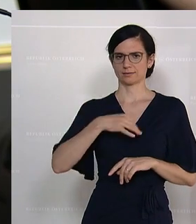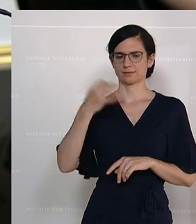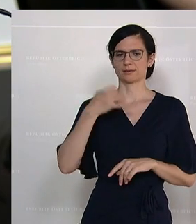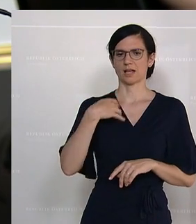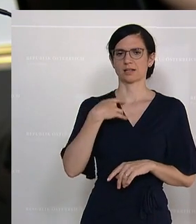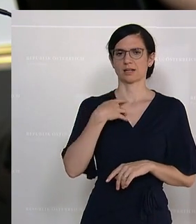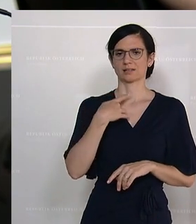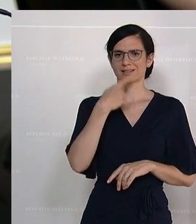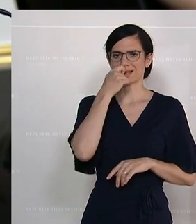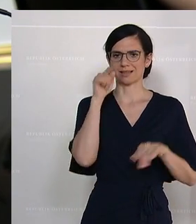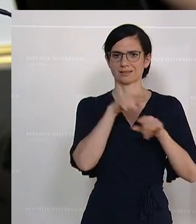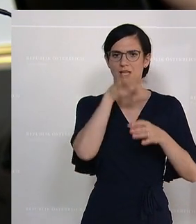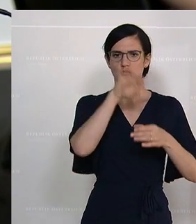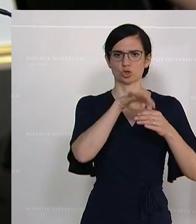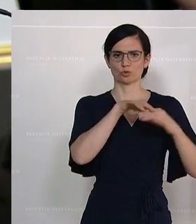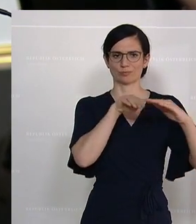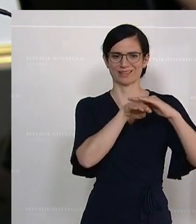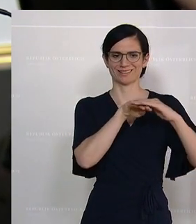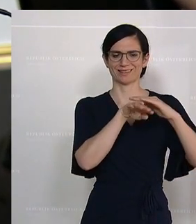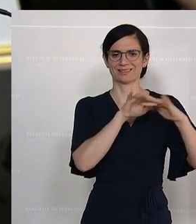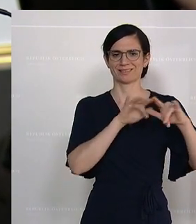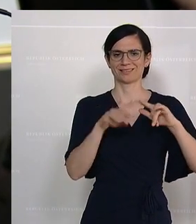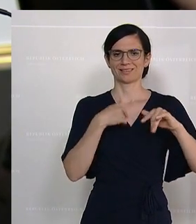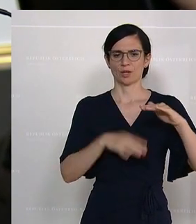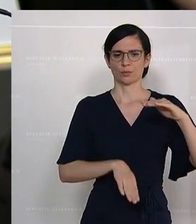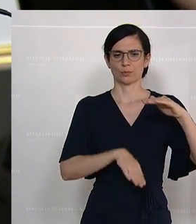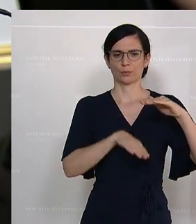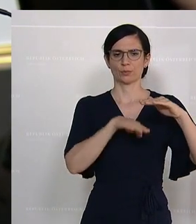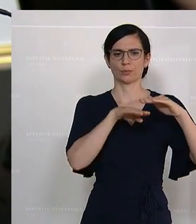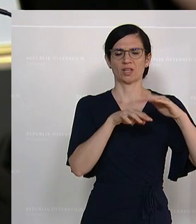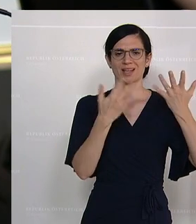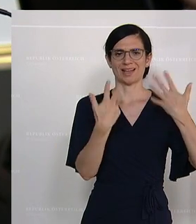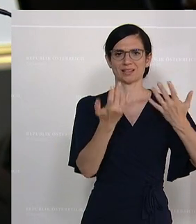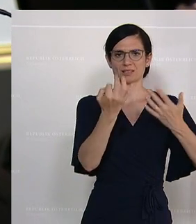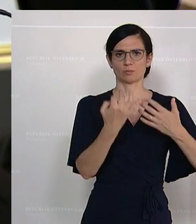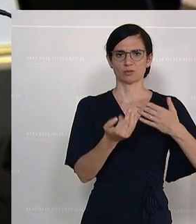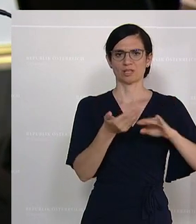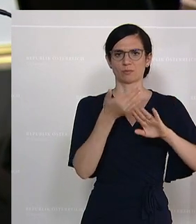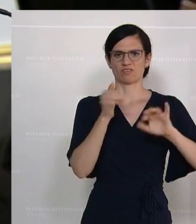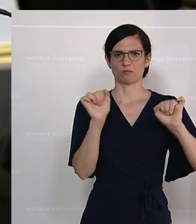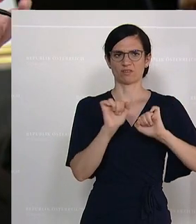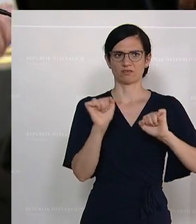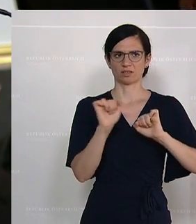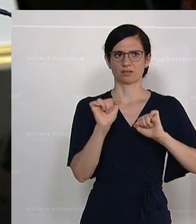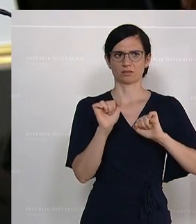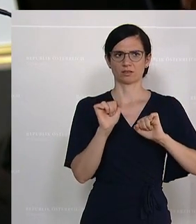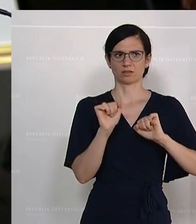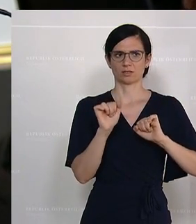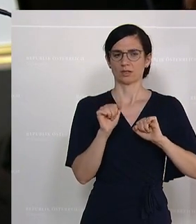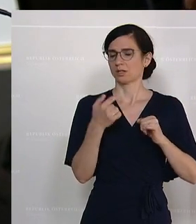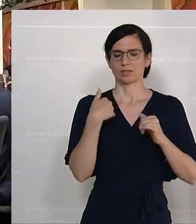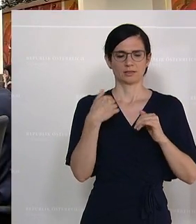eingespeichert und unser speichert zählen nämlich den füllstand 80 prozent vor dem nächsten winter ist vorerst nicht in